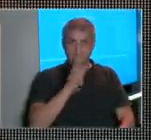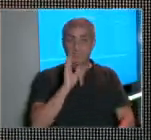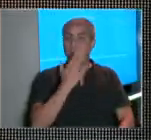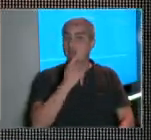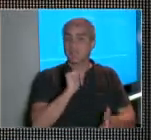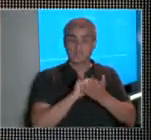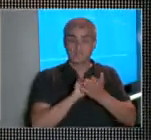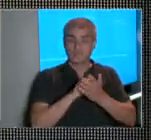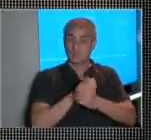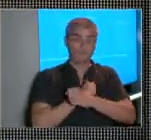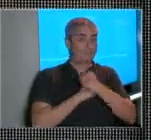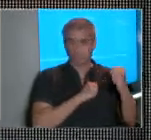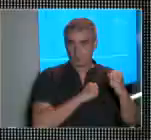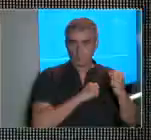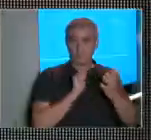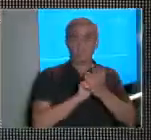כאשר